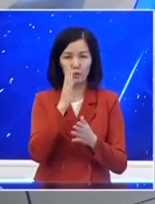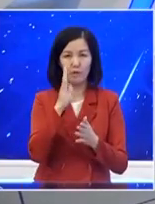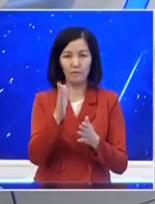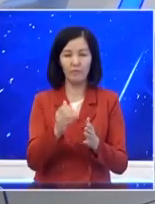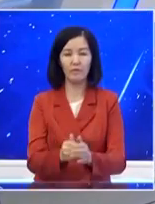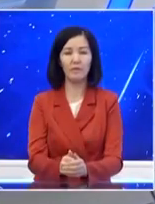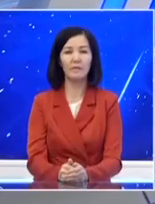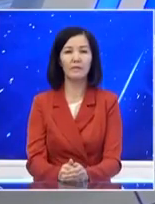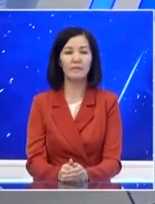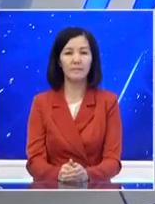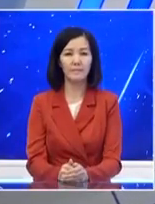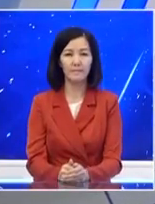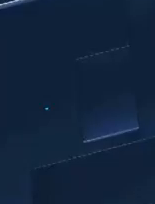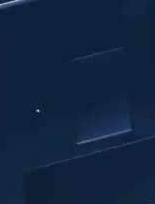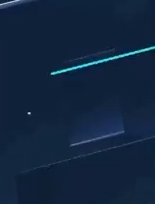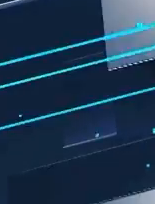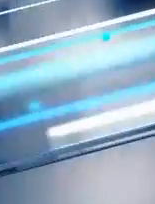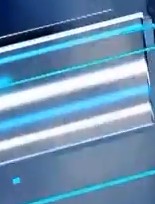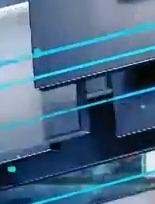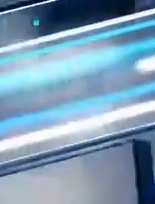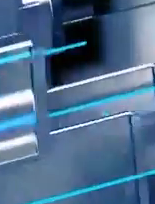көрермен, бүгін көретіндеріңіз.